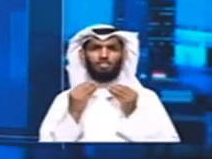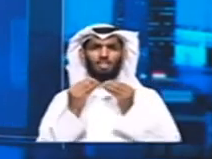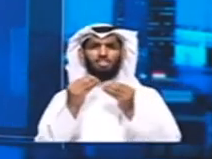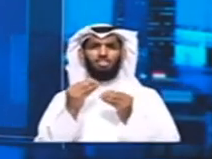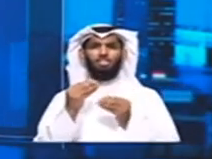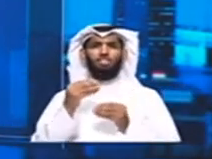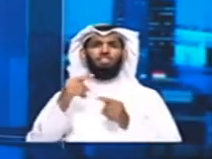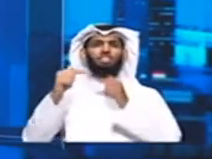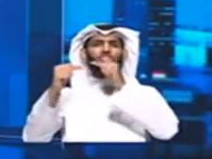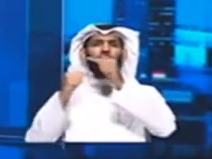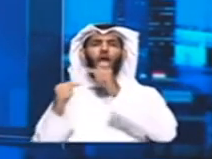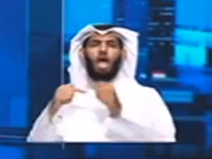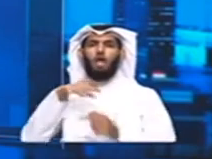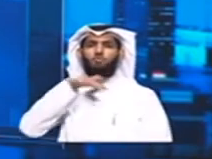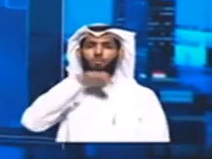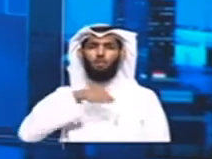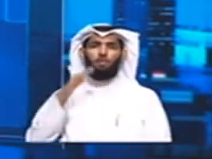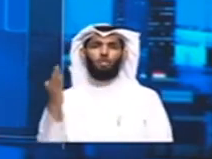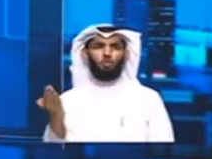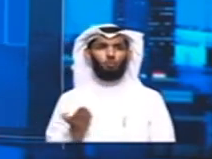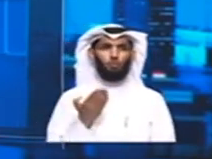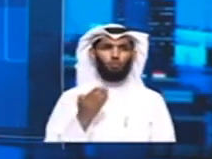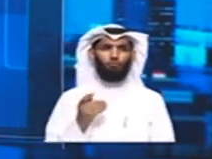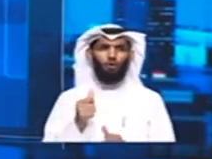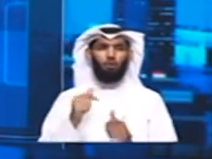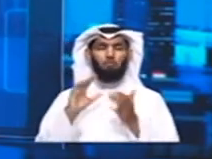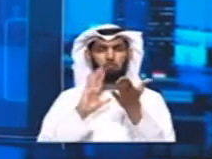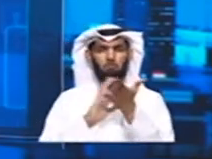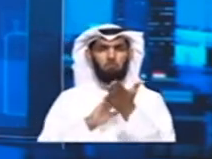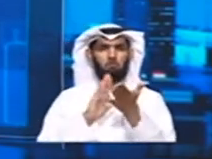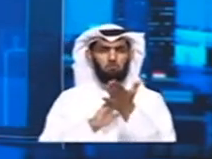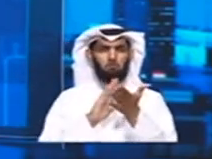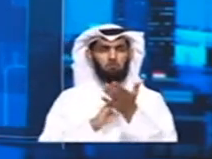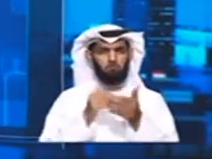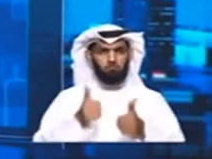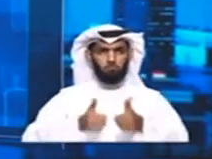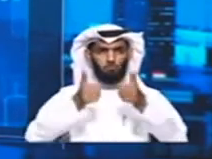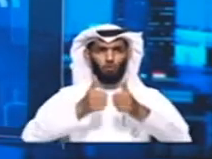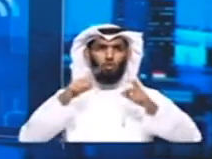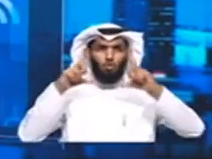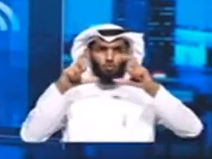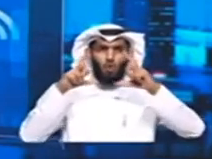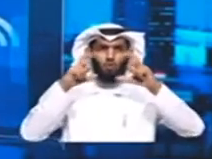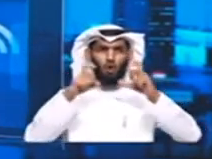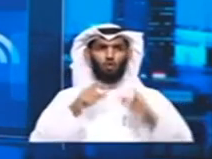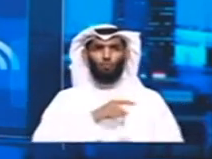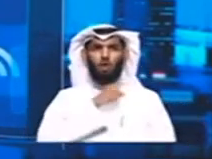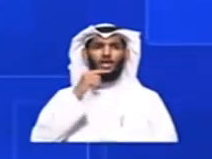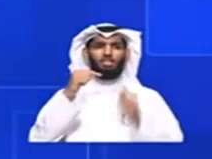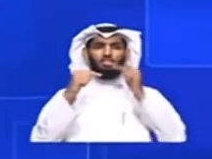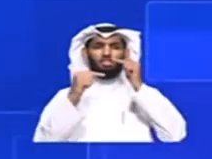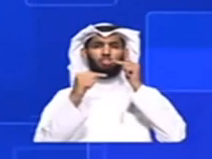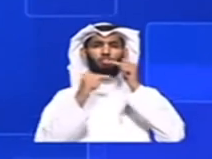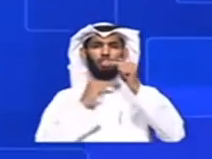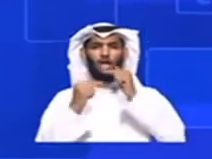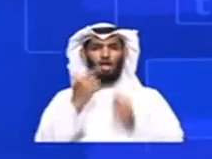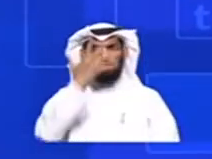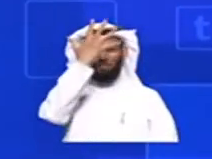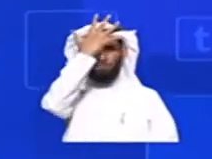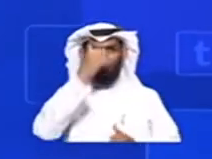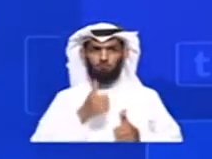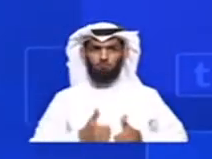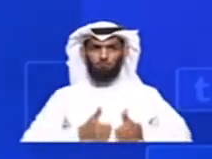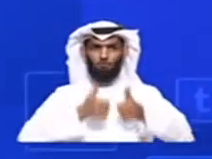لشاعر الرسول، هنأ المغردون الشاعر بكل فخر متداولين الصور وكلمة للشاعر العجمي من خلال مقطع